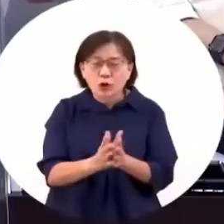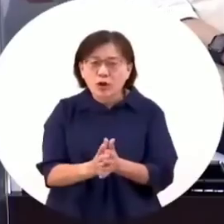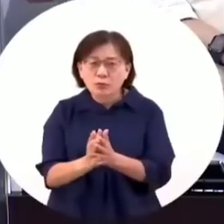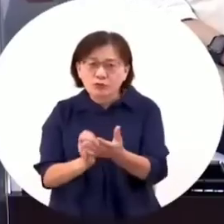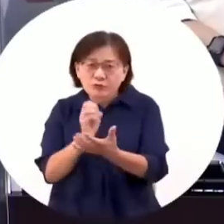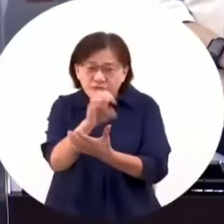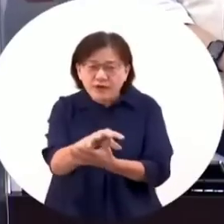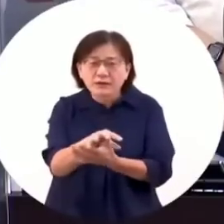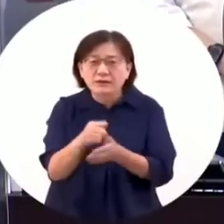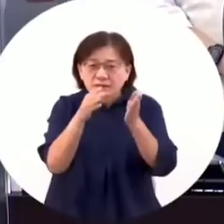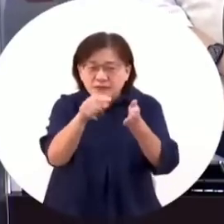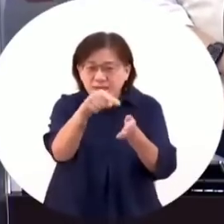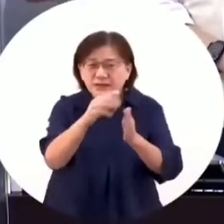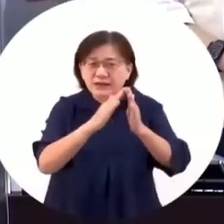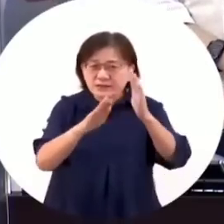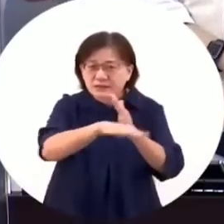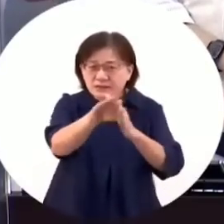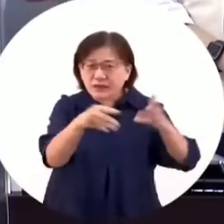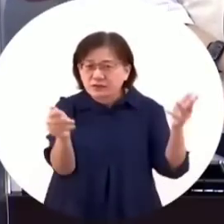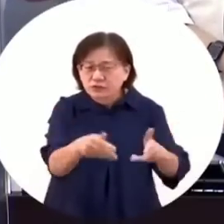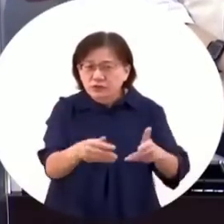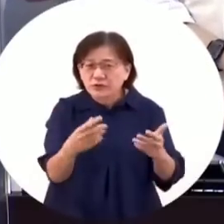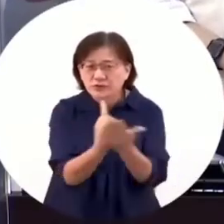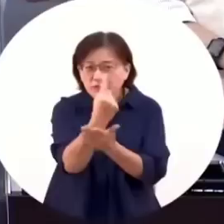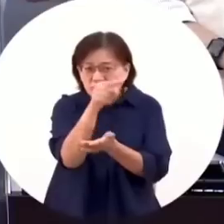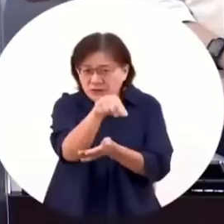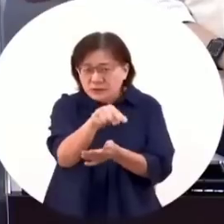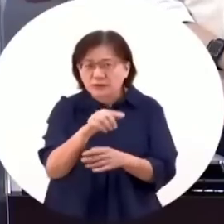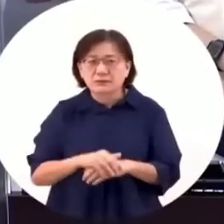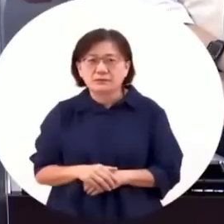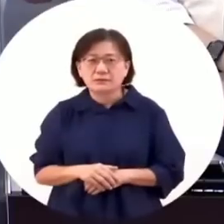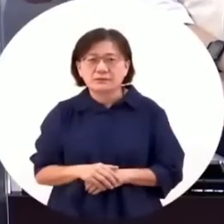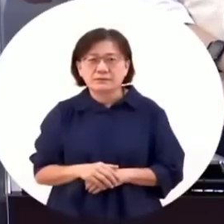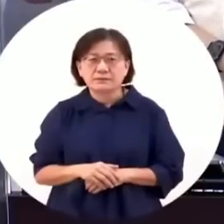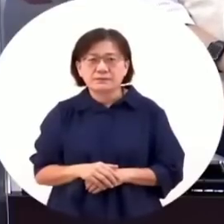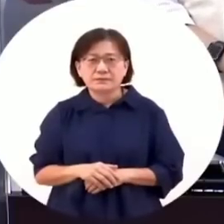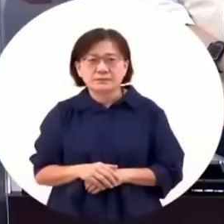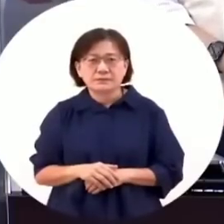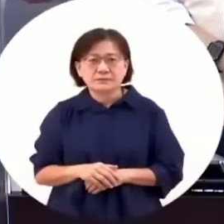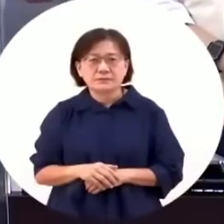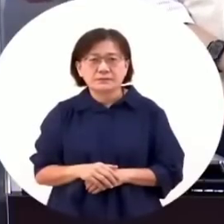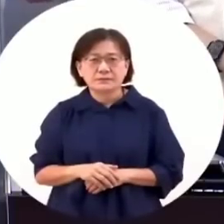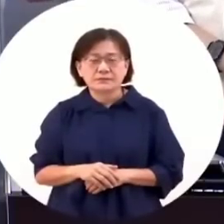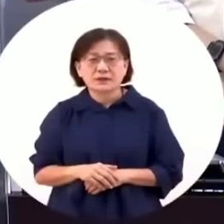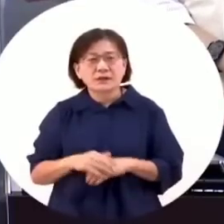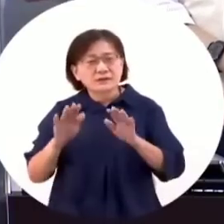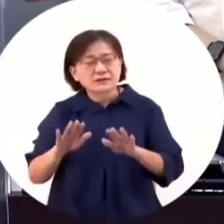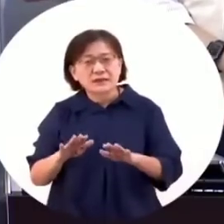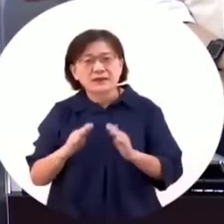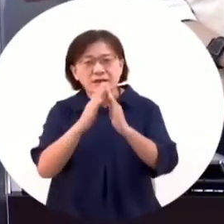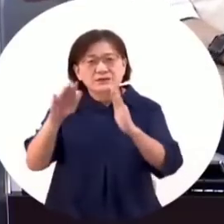少票？ 啊好。 这 我唔知，今时你搞 大，而且市场听偌济啦。我只曾经本五十个市场啦，即市场我